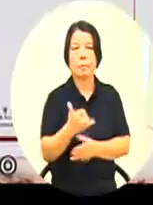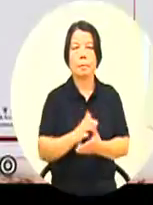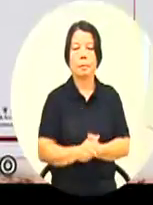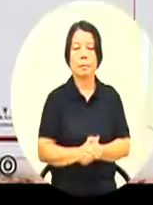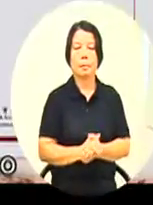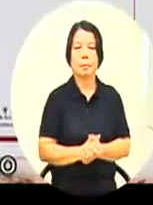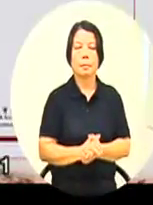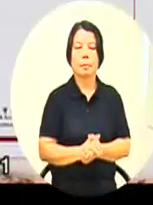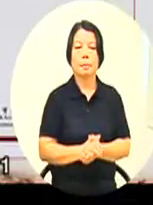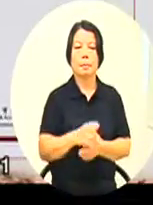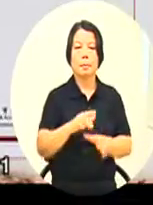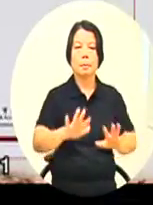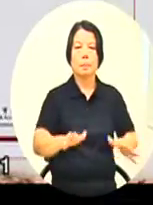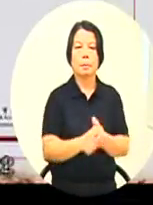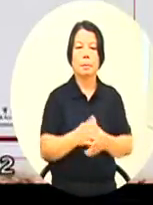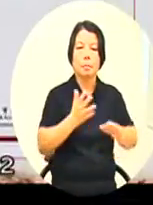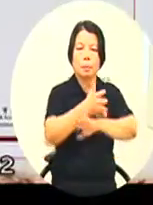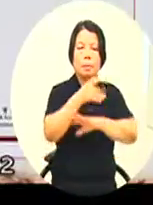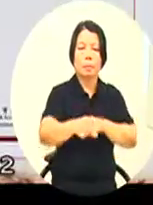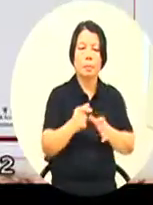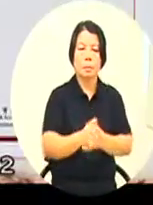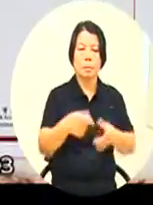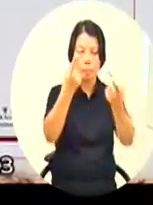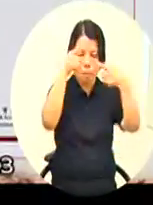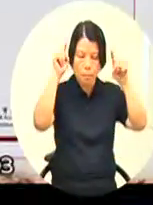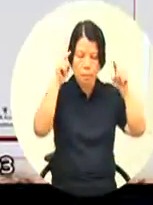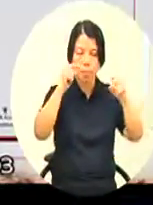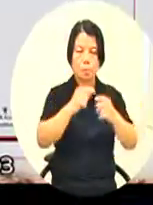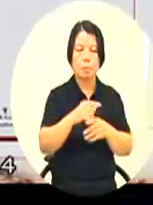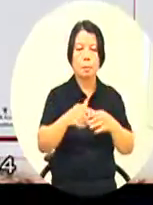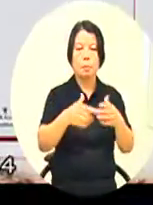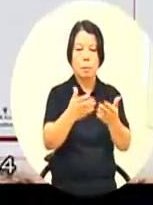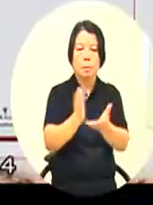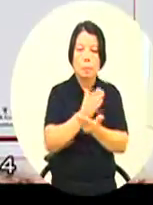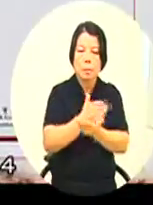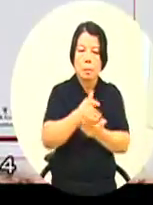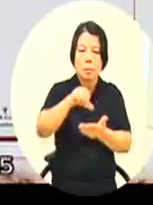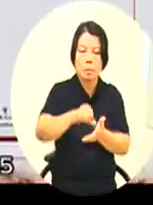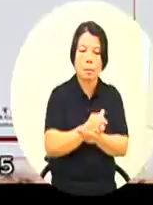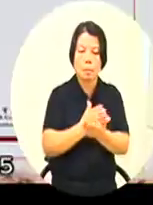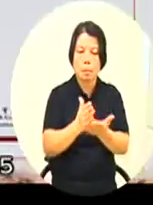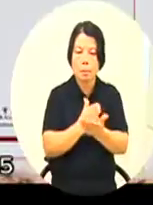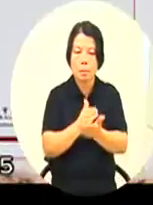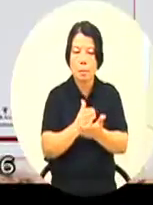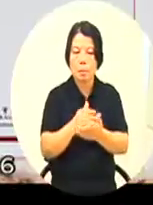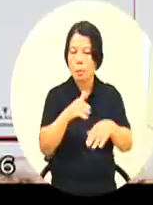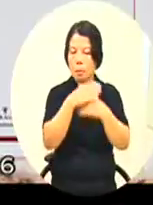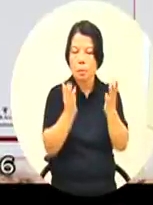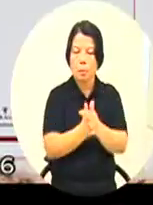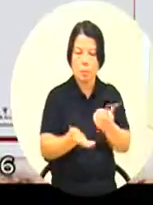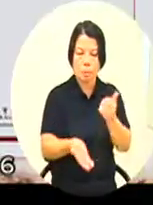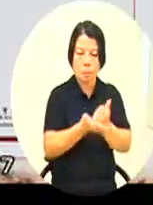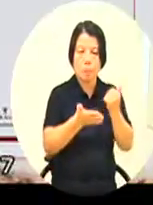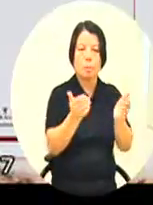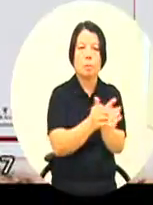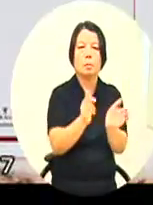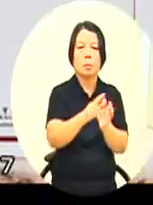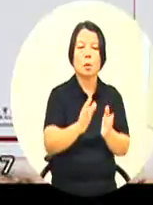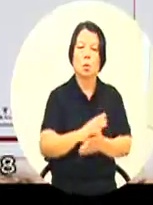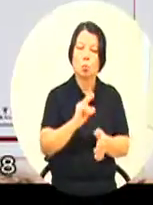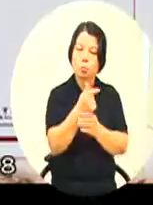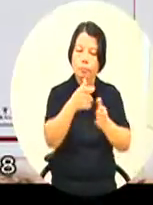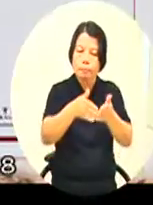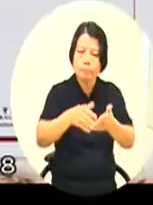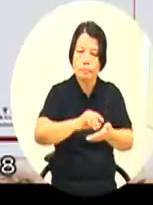说一下我们已经通过了这个大专院校的这个校务评鉴5项评比项目都获得认可，那为什么特别提出来，